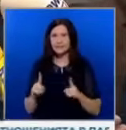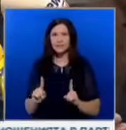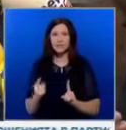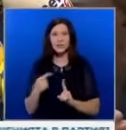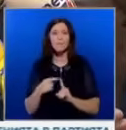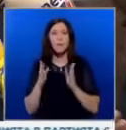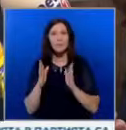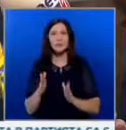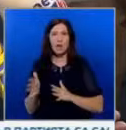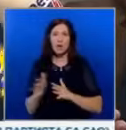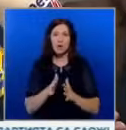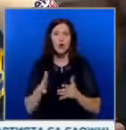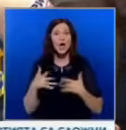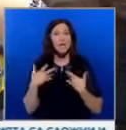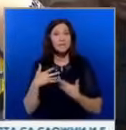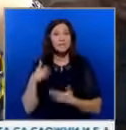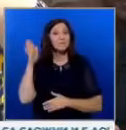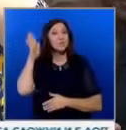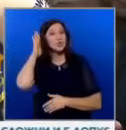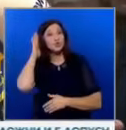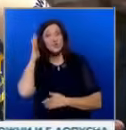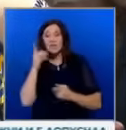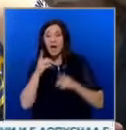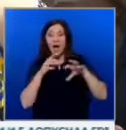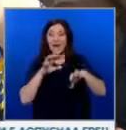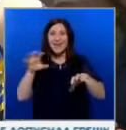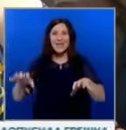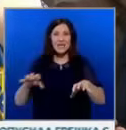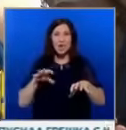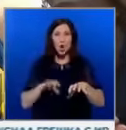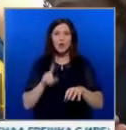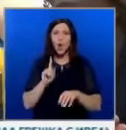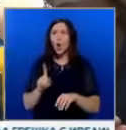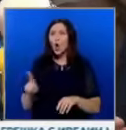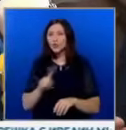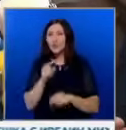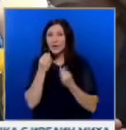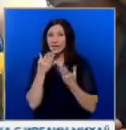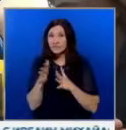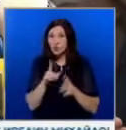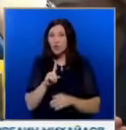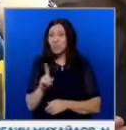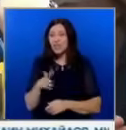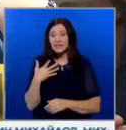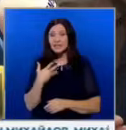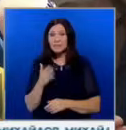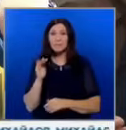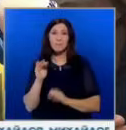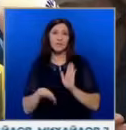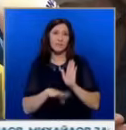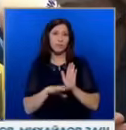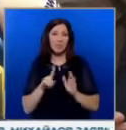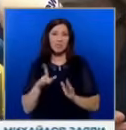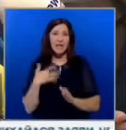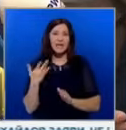към определени хора. Искам да се чуват регионите и който не харесват хората, не искам да е депутат, не искам да